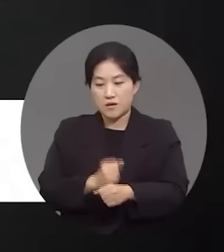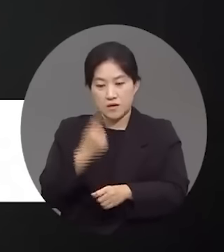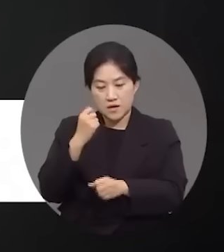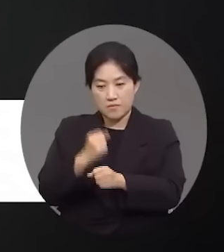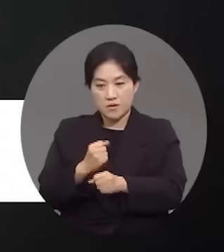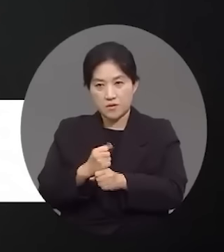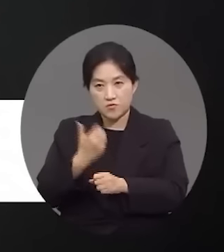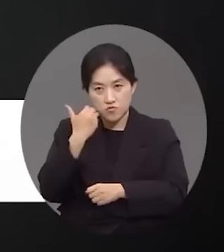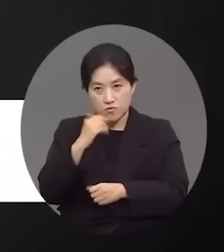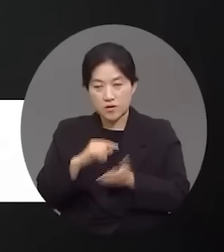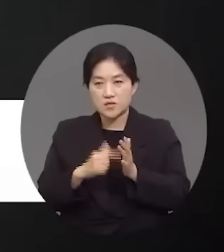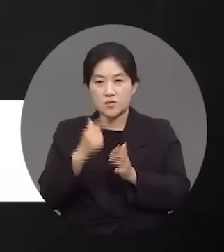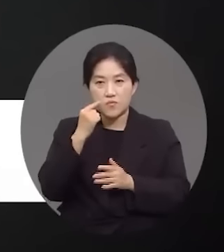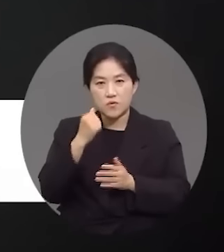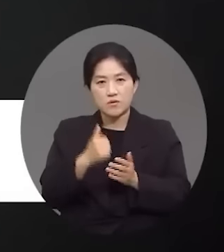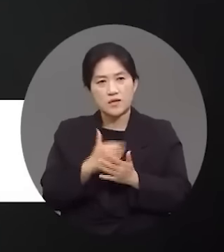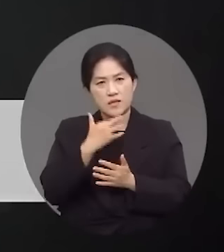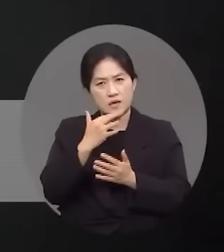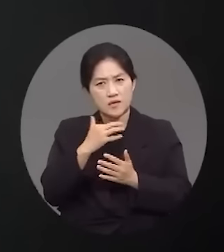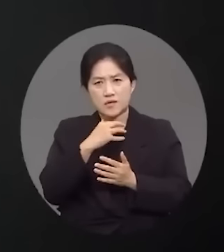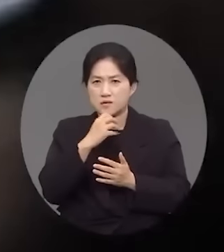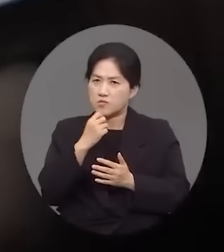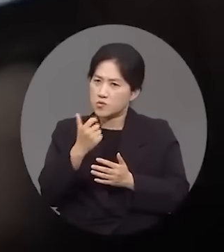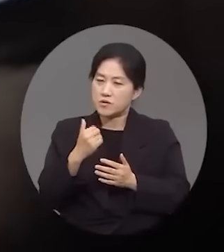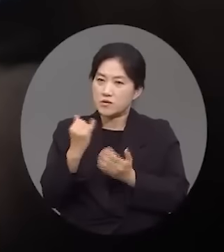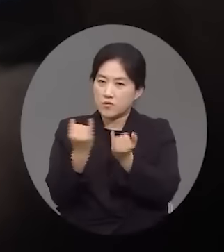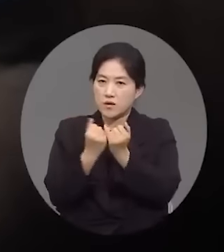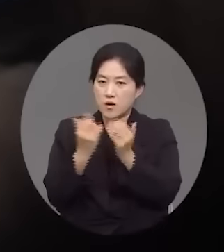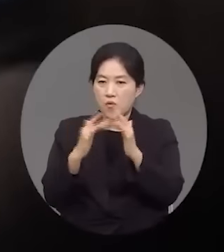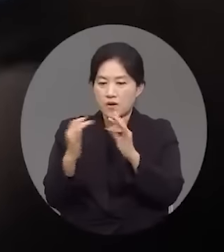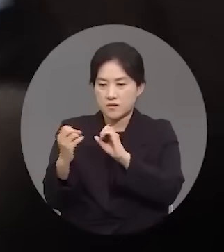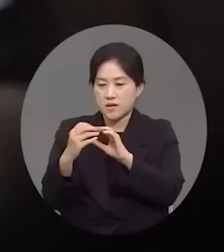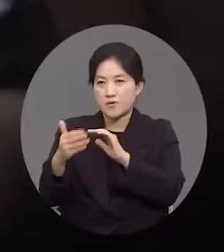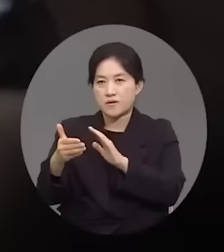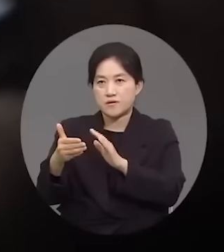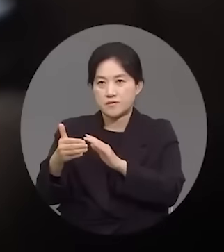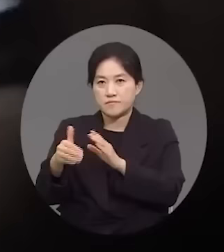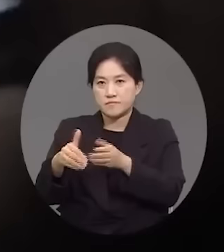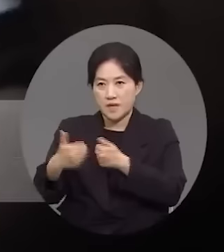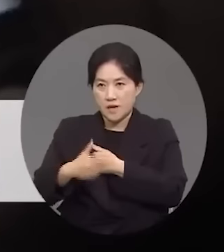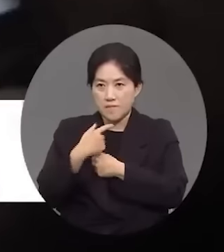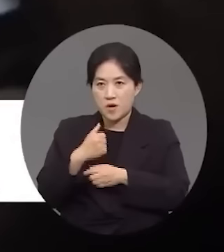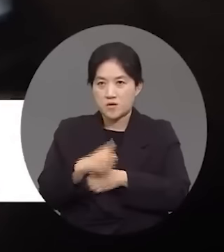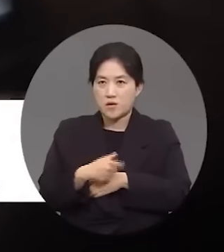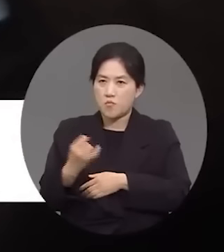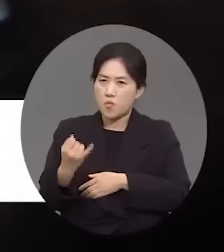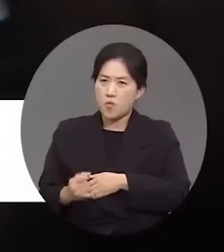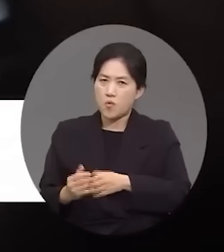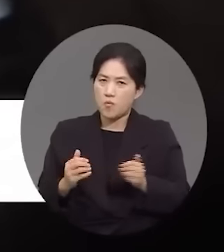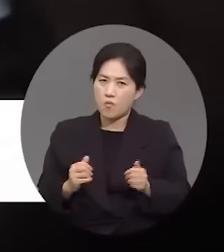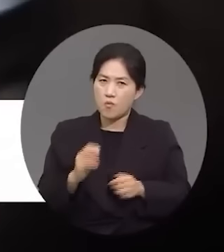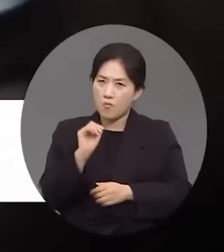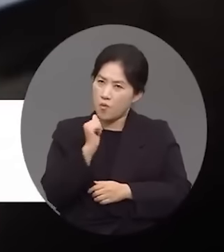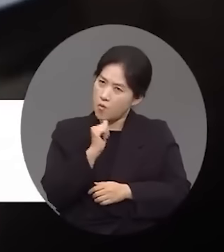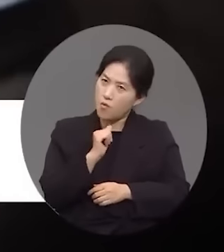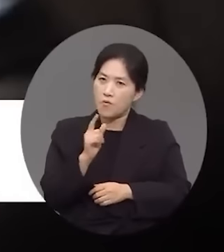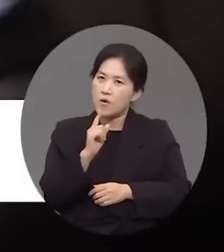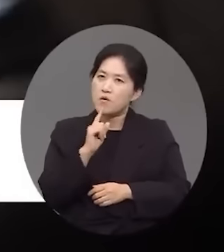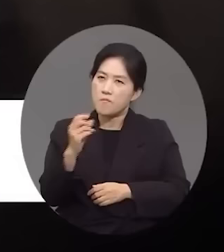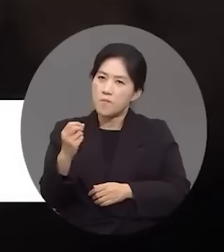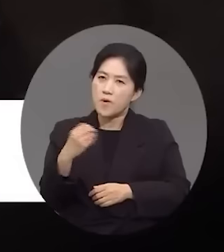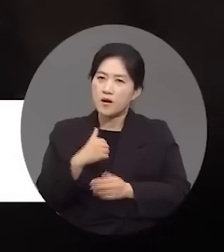신원을 알 수 없는 중년의 여성이 온라인 대화로 의뢰했다고 말했습니다 동생이 뭐 변호사나